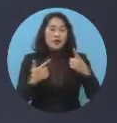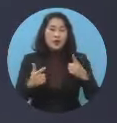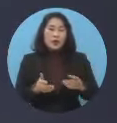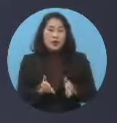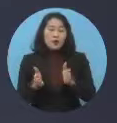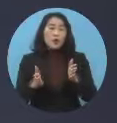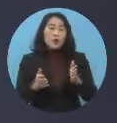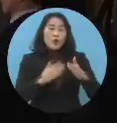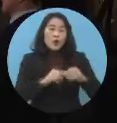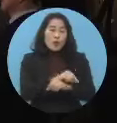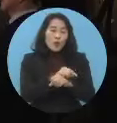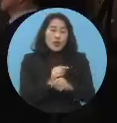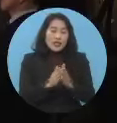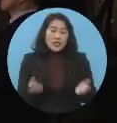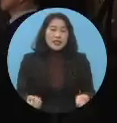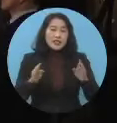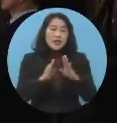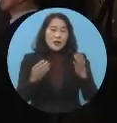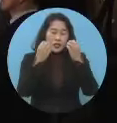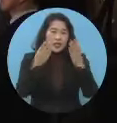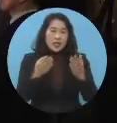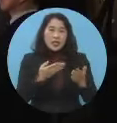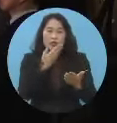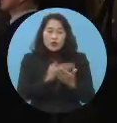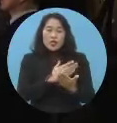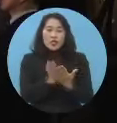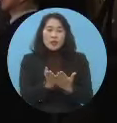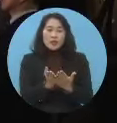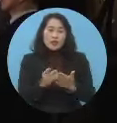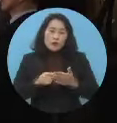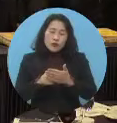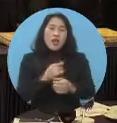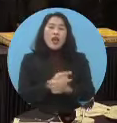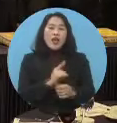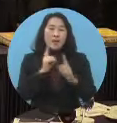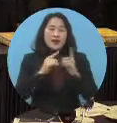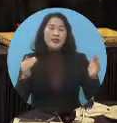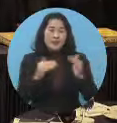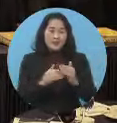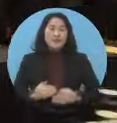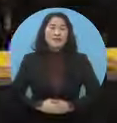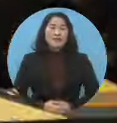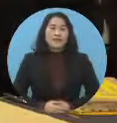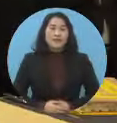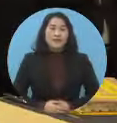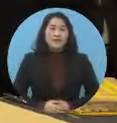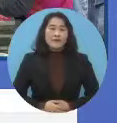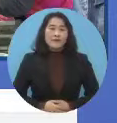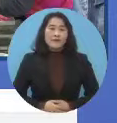6일 도전 공무원들과 시무식을 하고 새해 역점 사업을 차질 없이 추진하겠다 는 의지를 다졌습니다